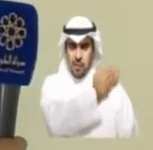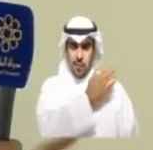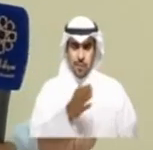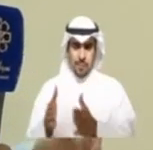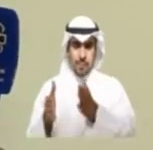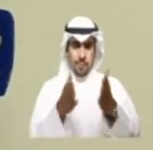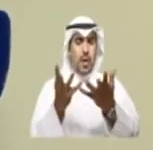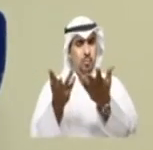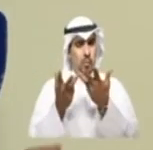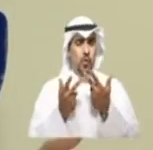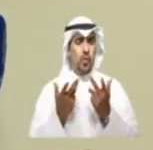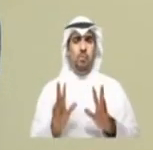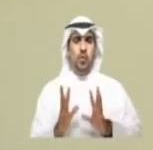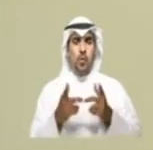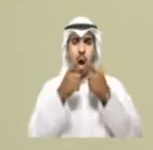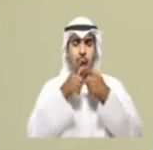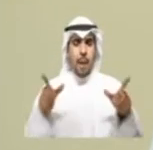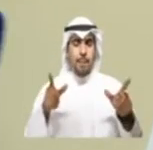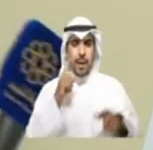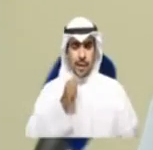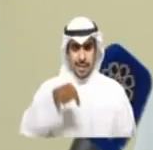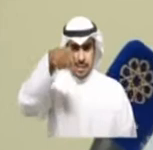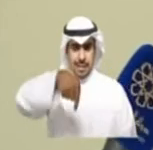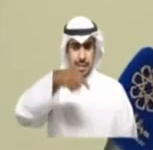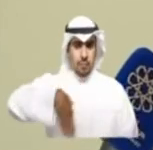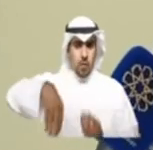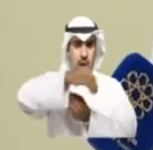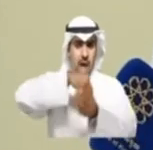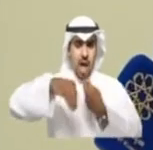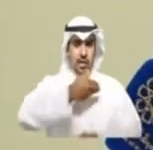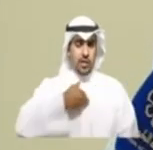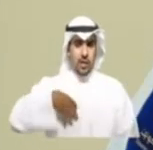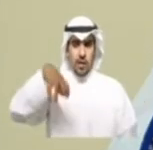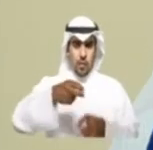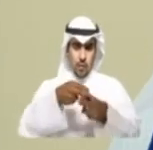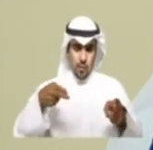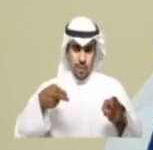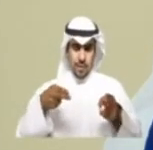أحوال حجاج دولة الكويت حتى هذه الساعة. بحمد الله اليوم